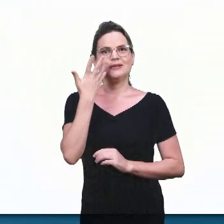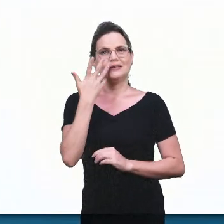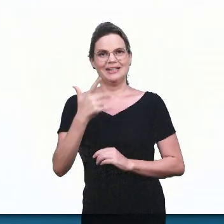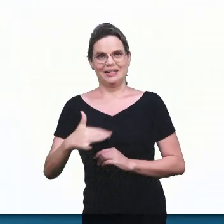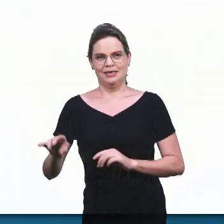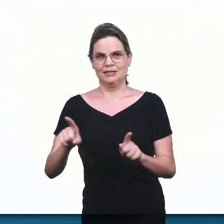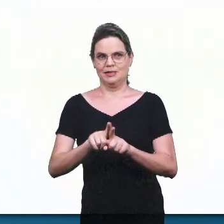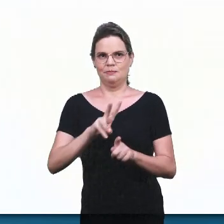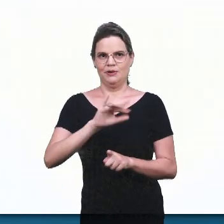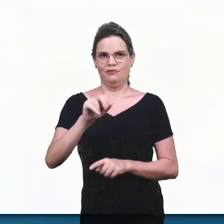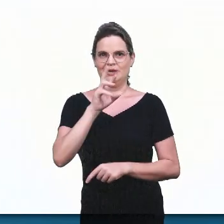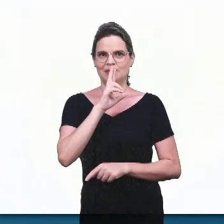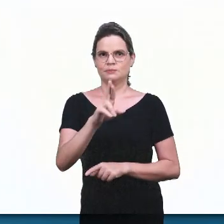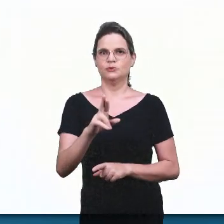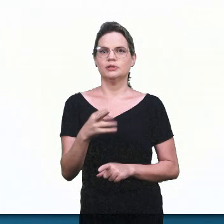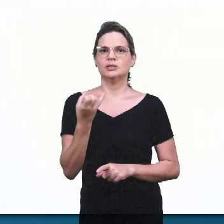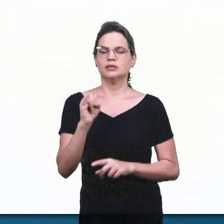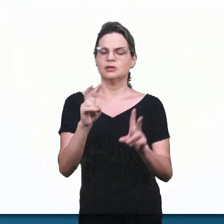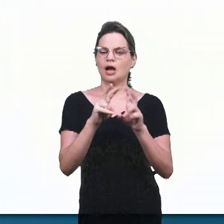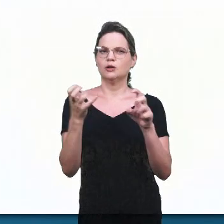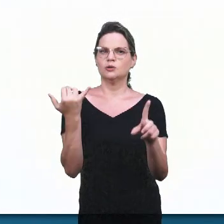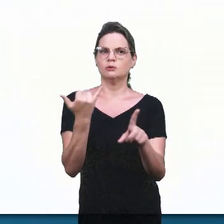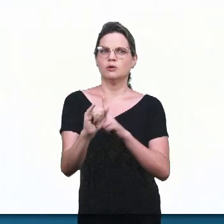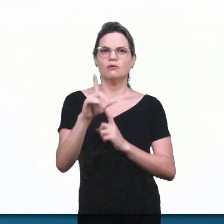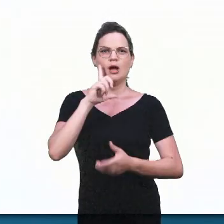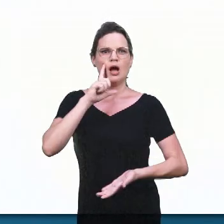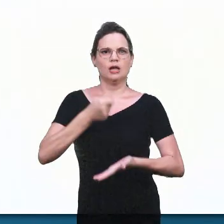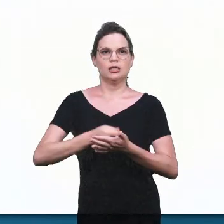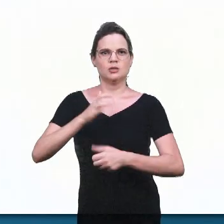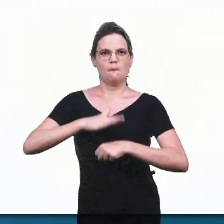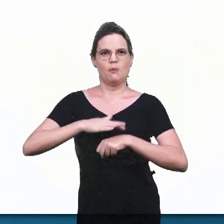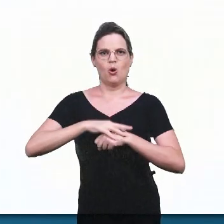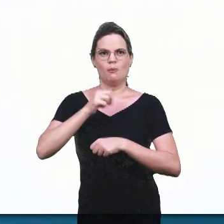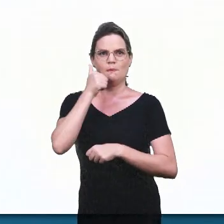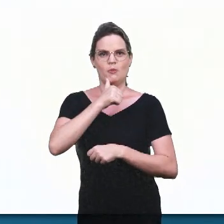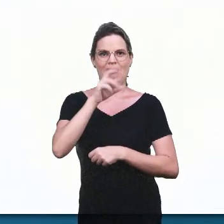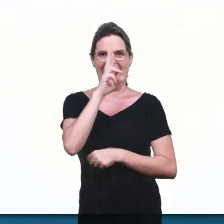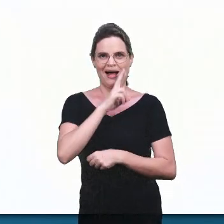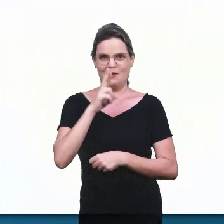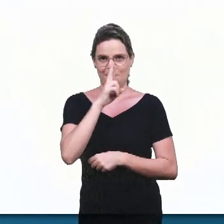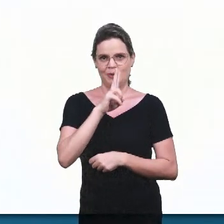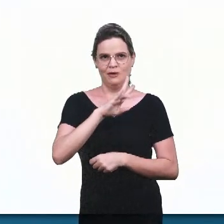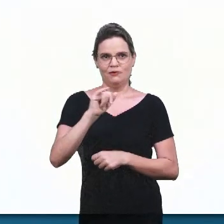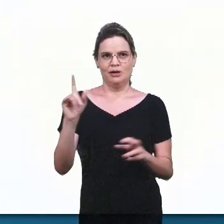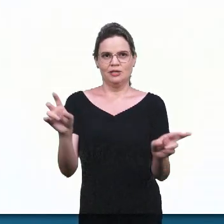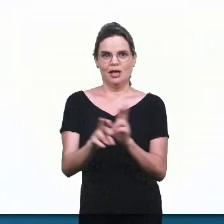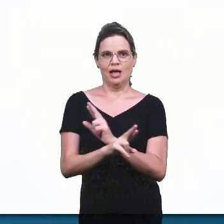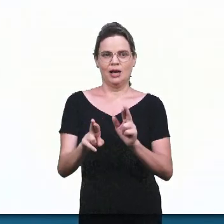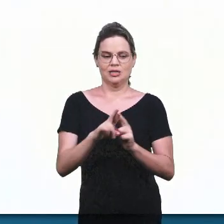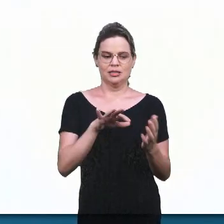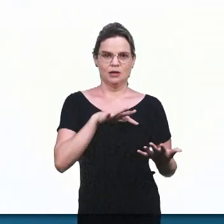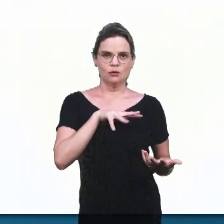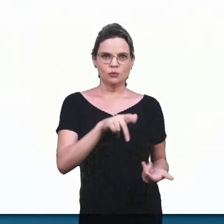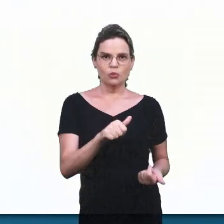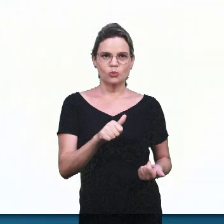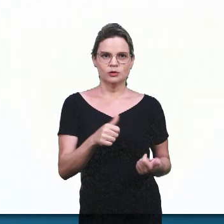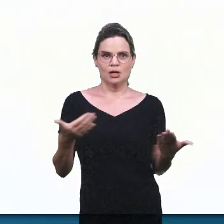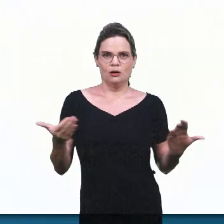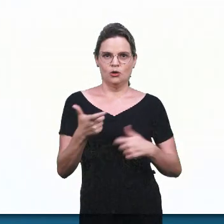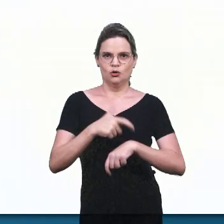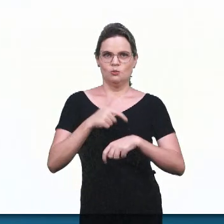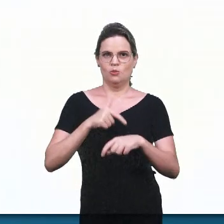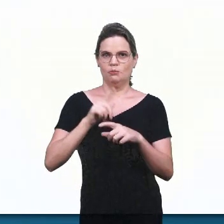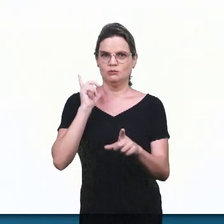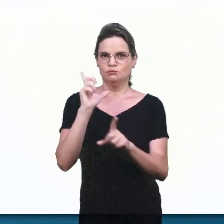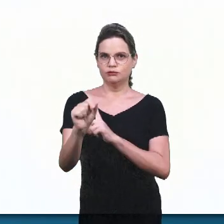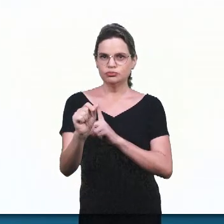et adolescents, en faisant une application prophétique de la décision prise par Rahab en relation au monde au moment